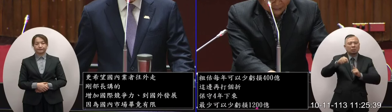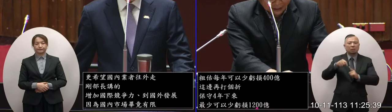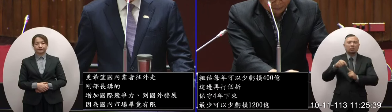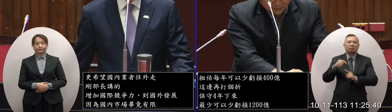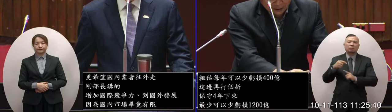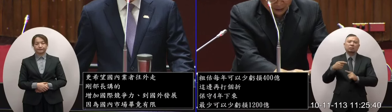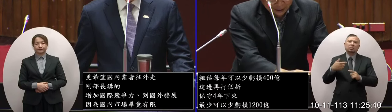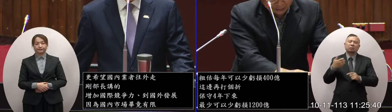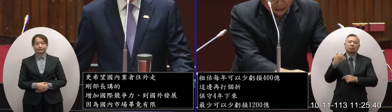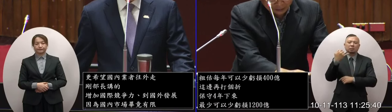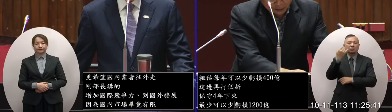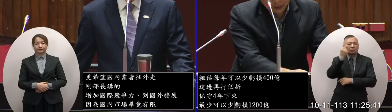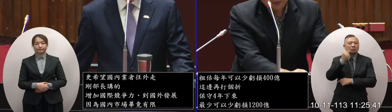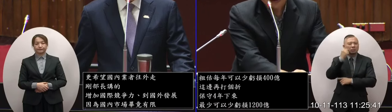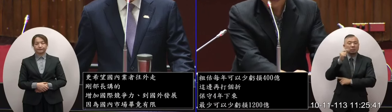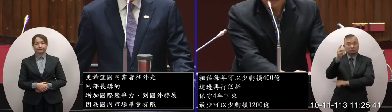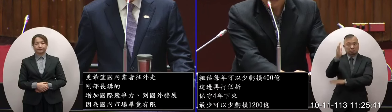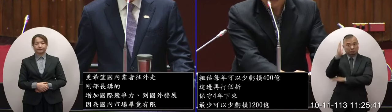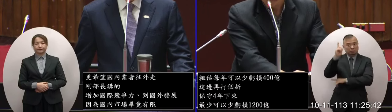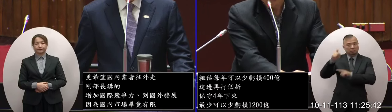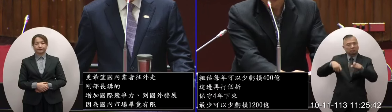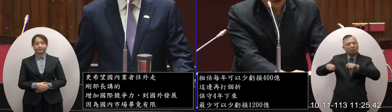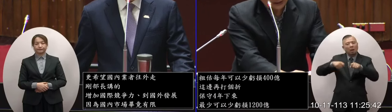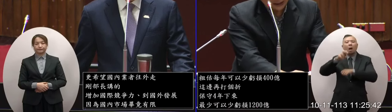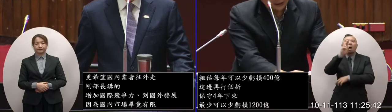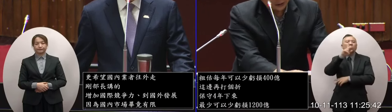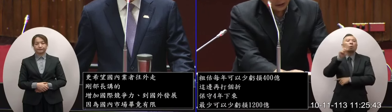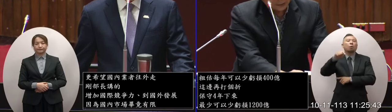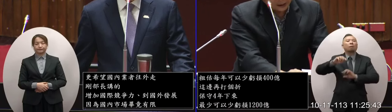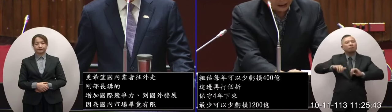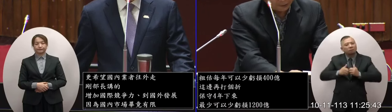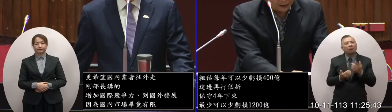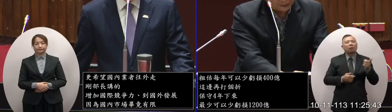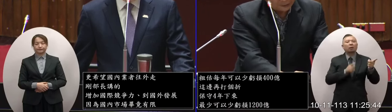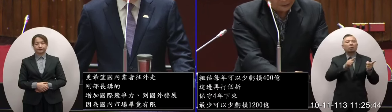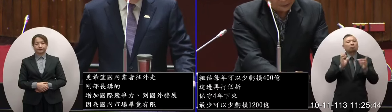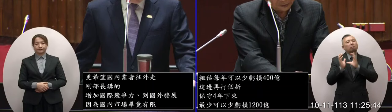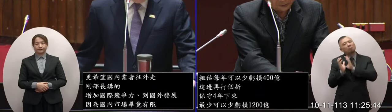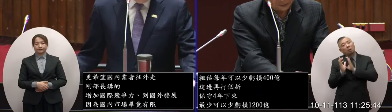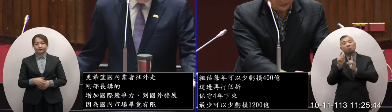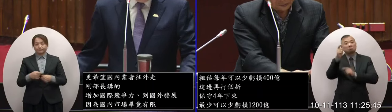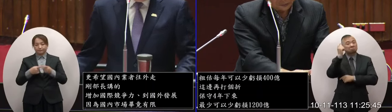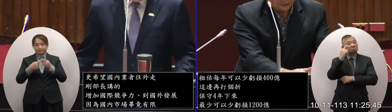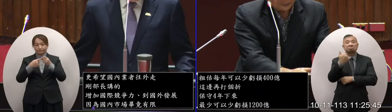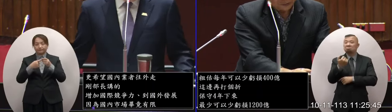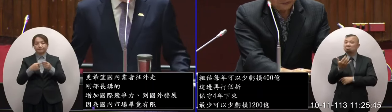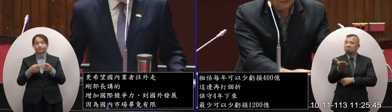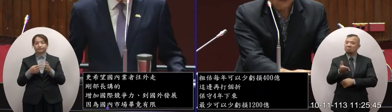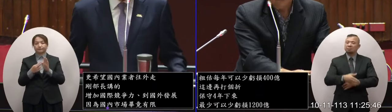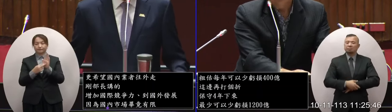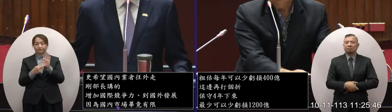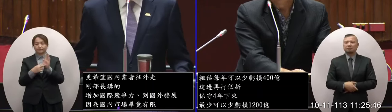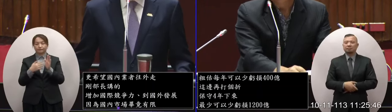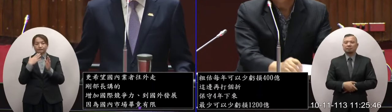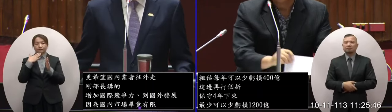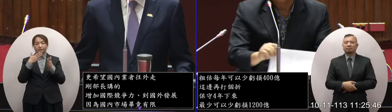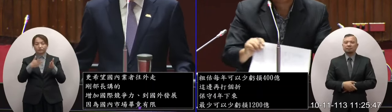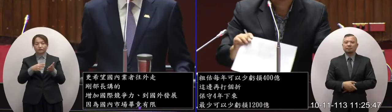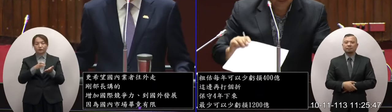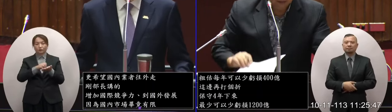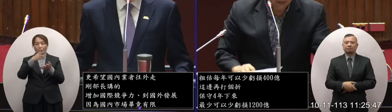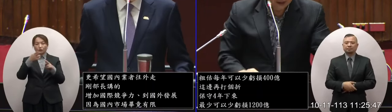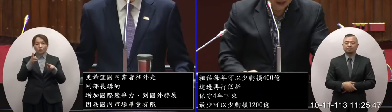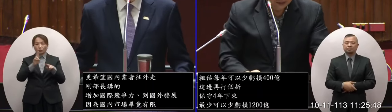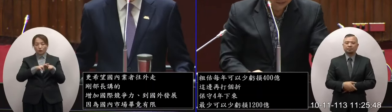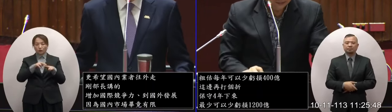政策买单，人民怎么会不生气呢？卓院长，你有什么看法？ 第一个委员报告，走向非核家园